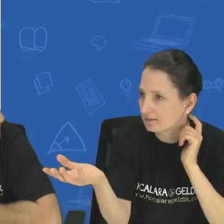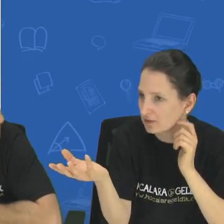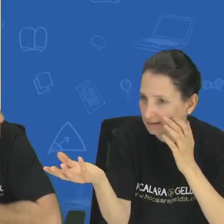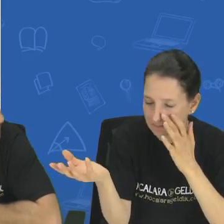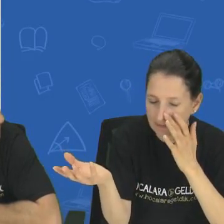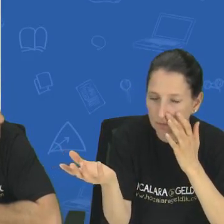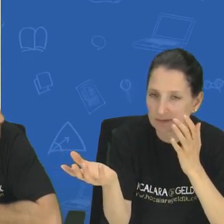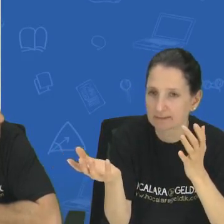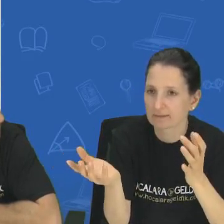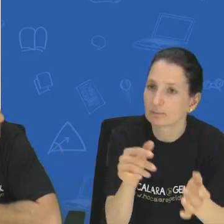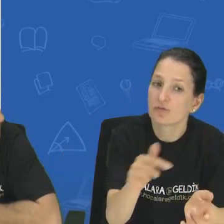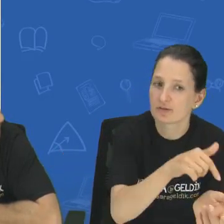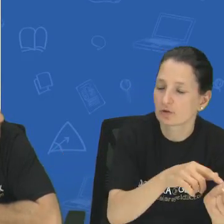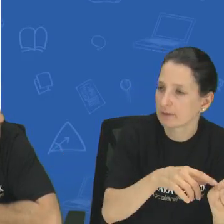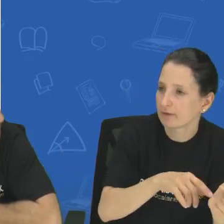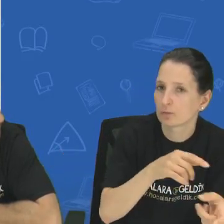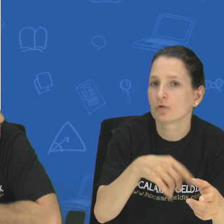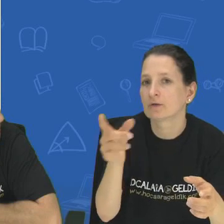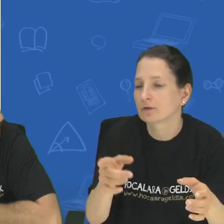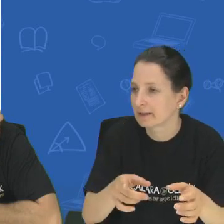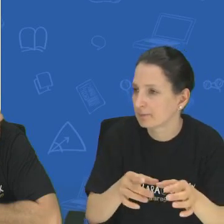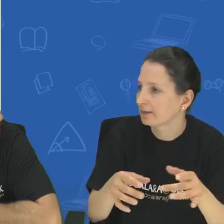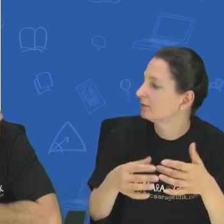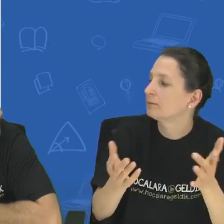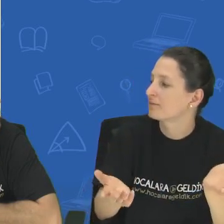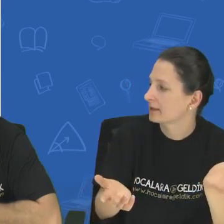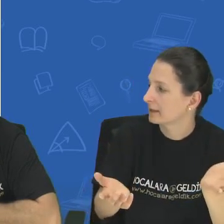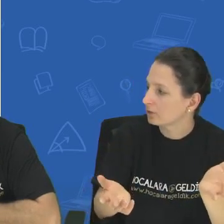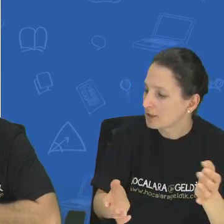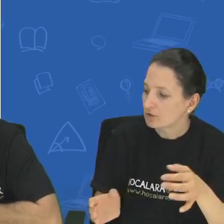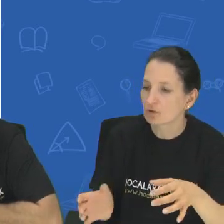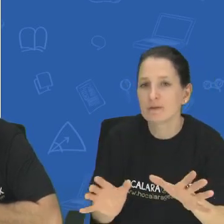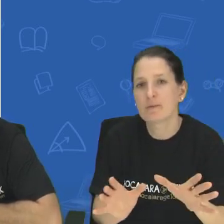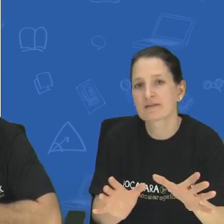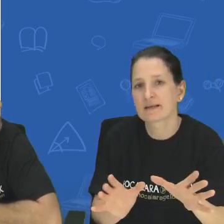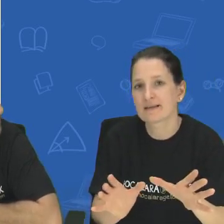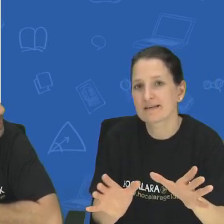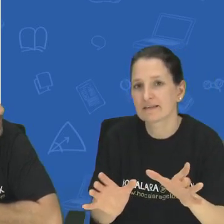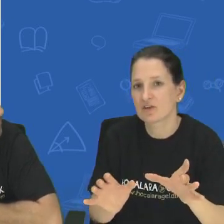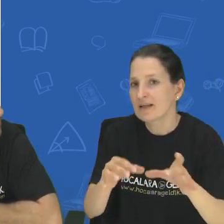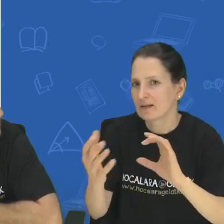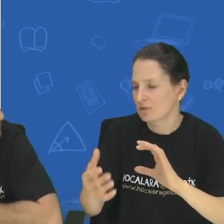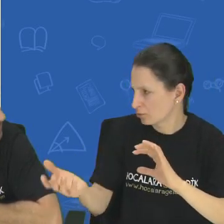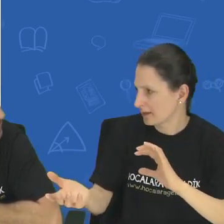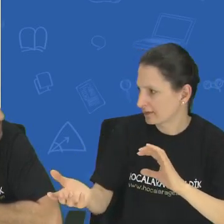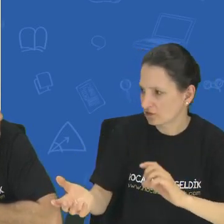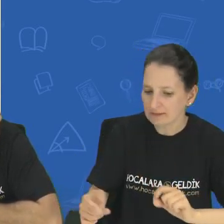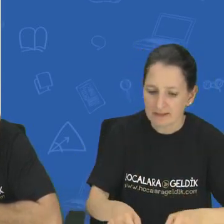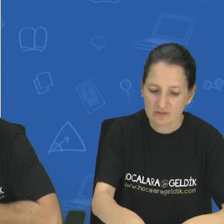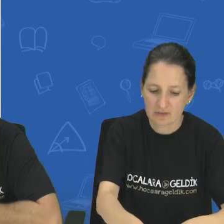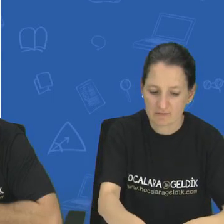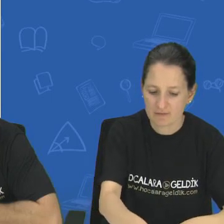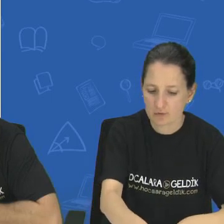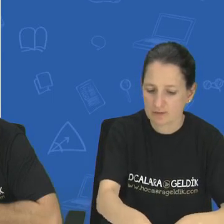özellikle şeyleri, diğer konuları anlatırken bu fizikokimyaya giriyor, bu anorganik kimyaya giriyor dememize gerek yok. Tamam. Çünkü bilmemiz gereken sadece sorularda